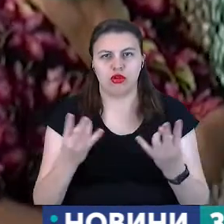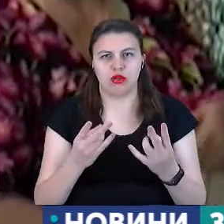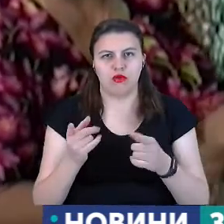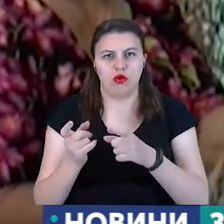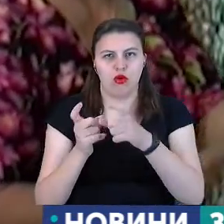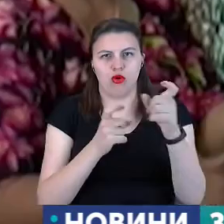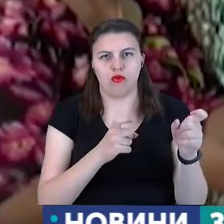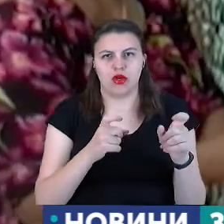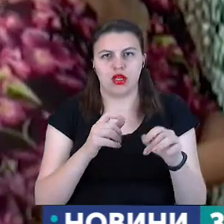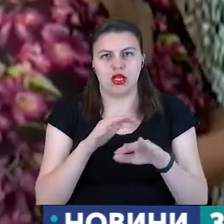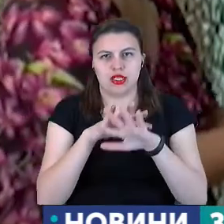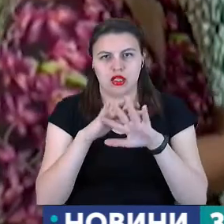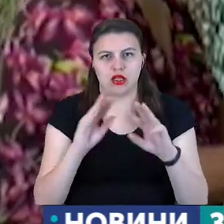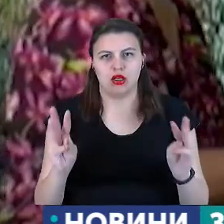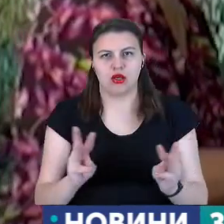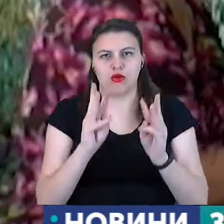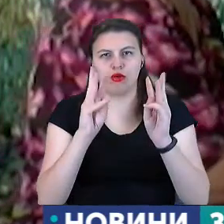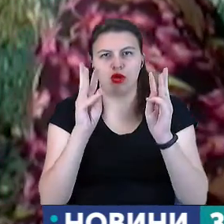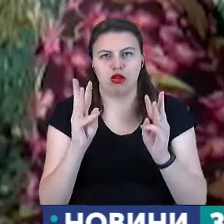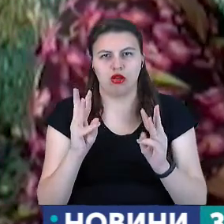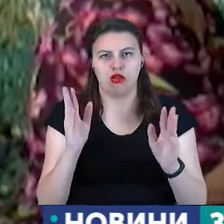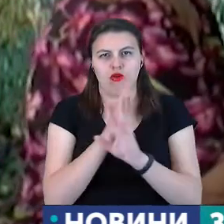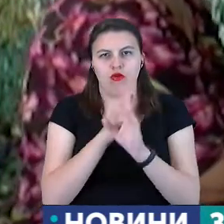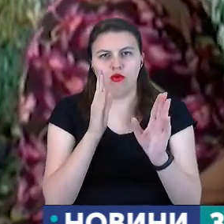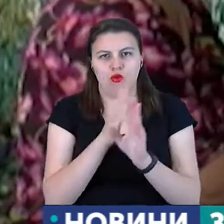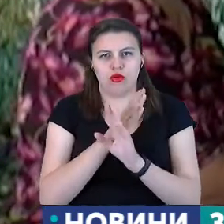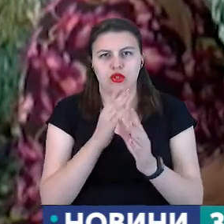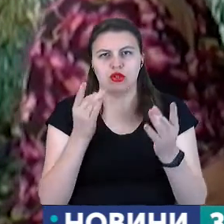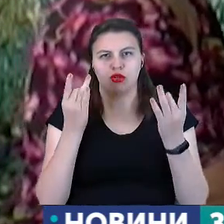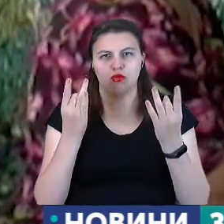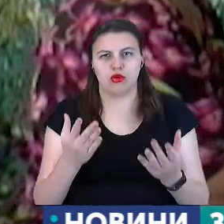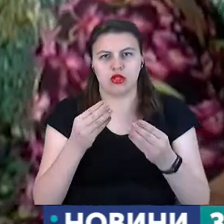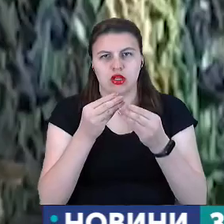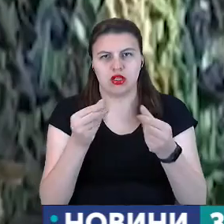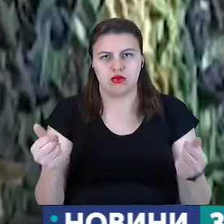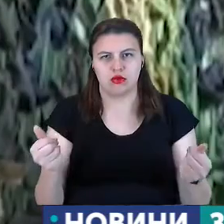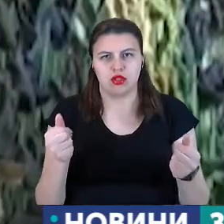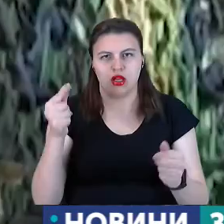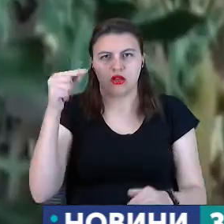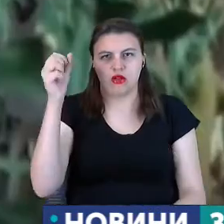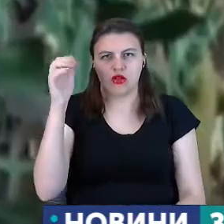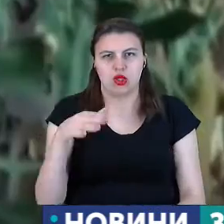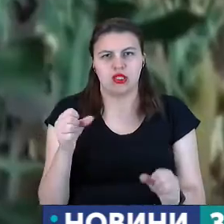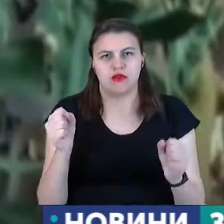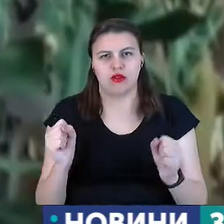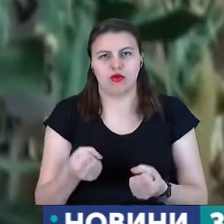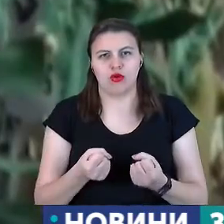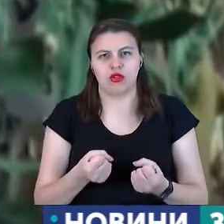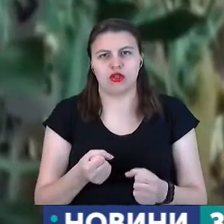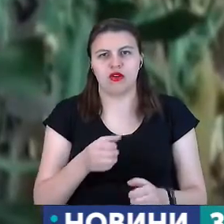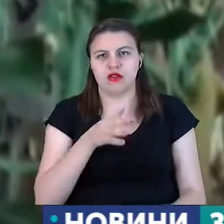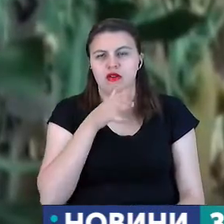горять, на воздусі вони просто розсипаються на сонці і від морозу. За весь час волонтерства, а це